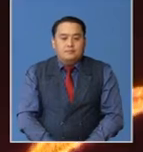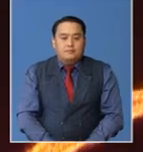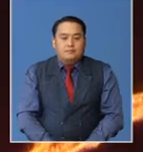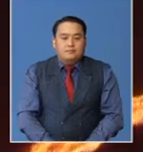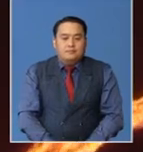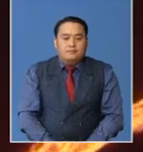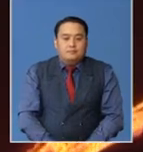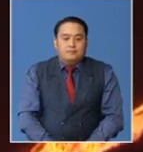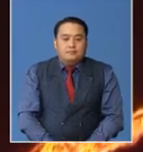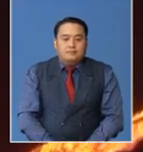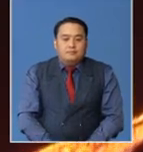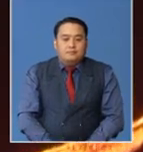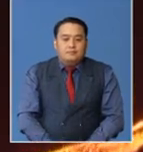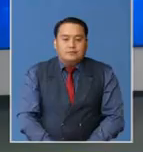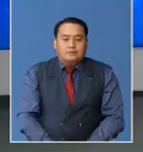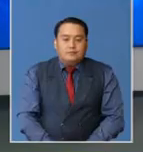материалам интернет-ресурсов.